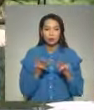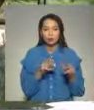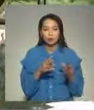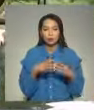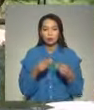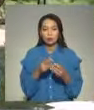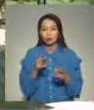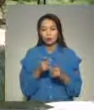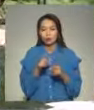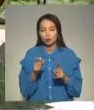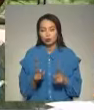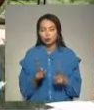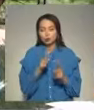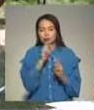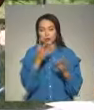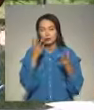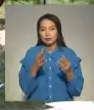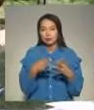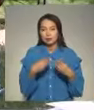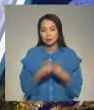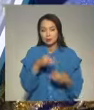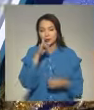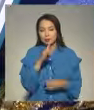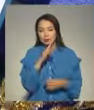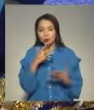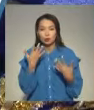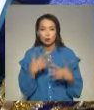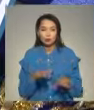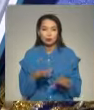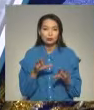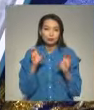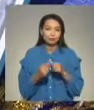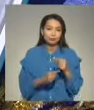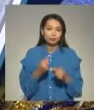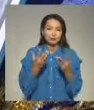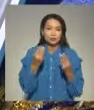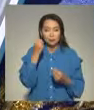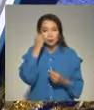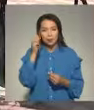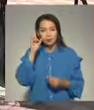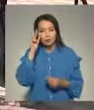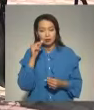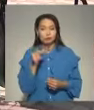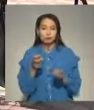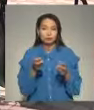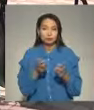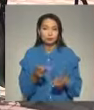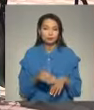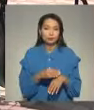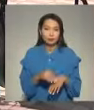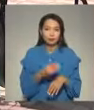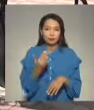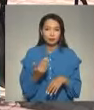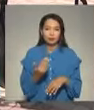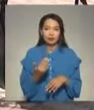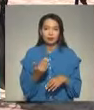К слову, торжество приурочили ко дню семьи в Казахстане. И уже по традиции, в честь памятной даты, новоиспеченные супруги повесили дверные замки на